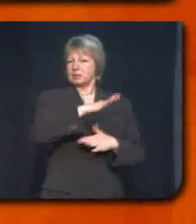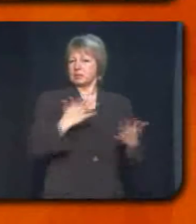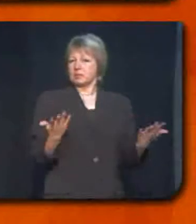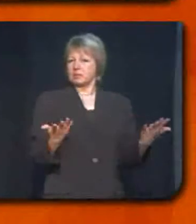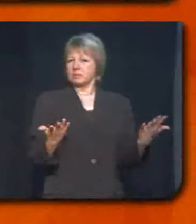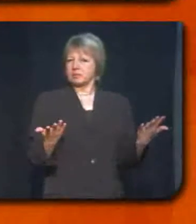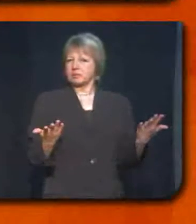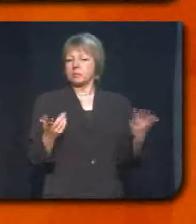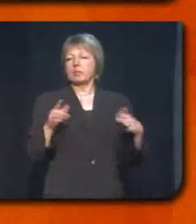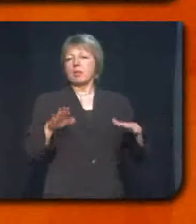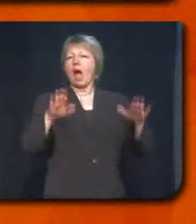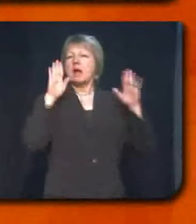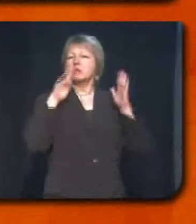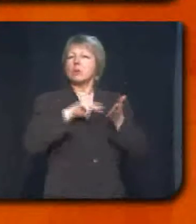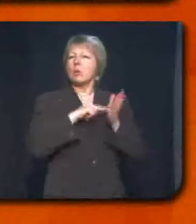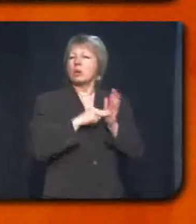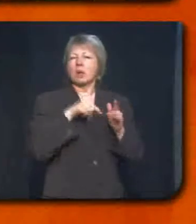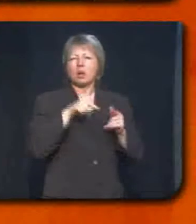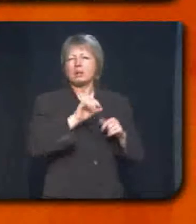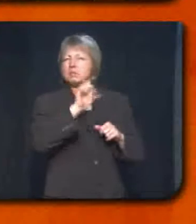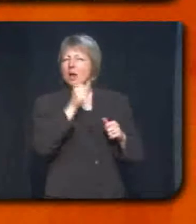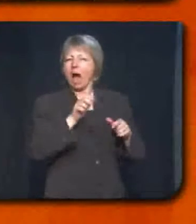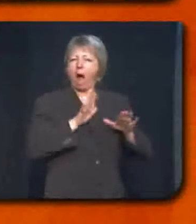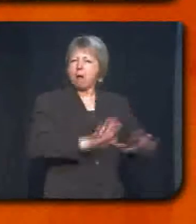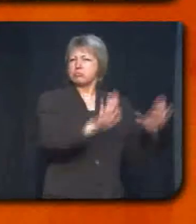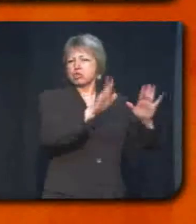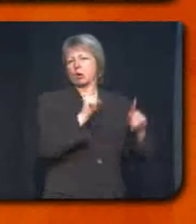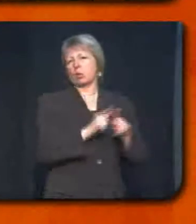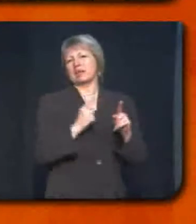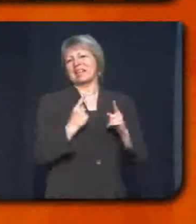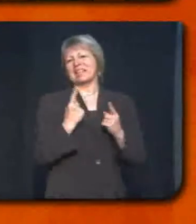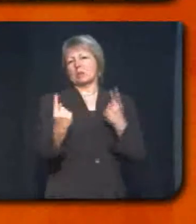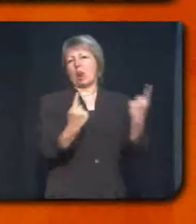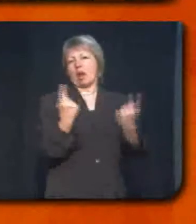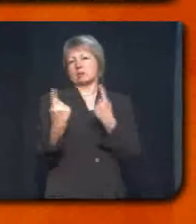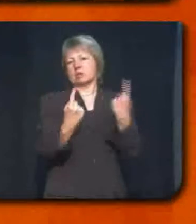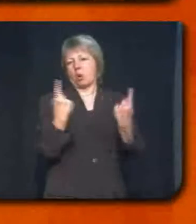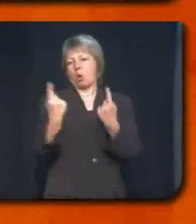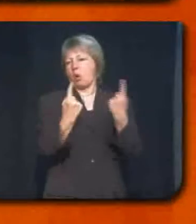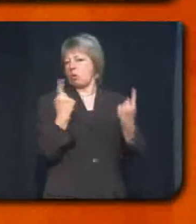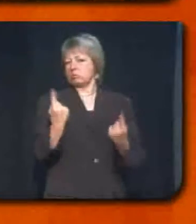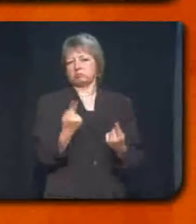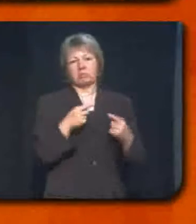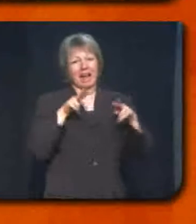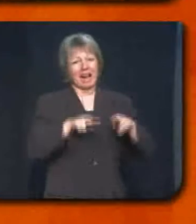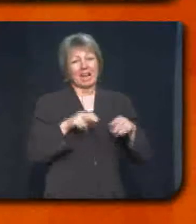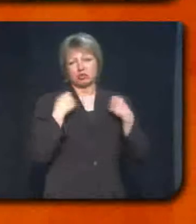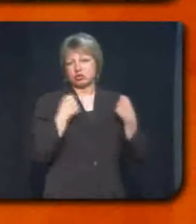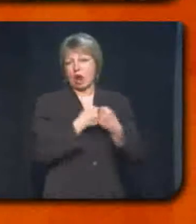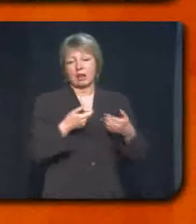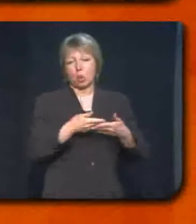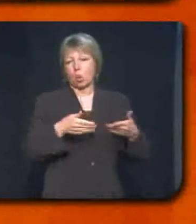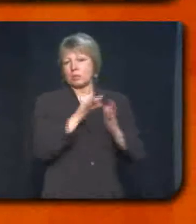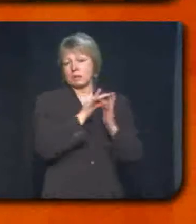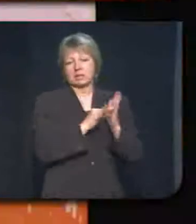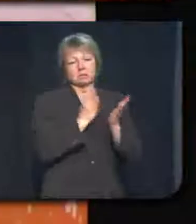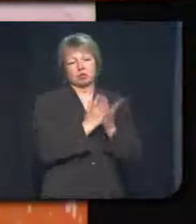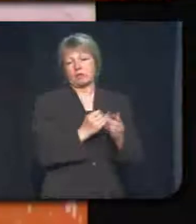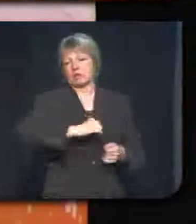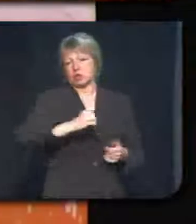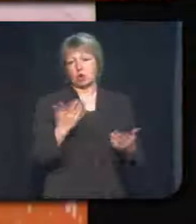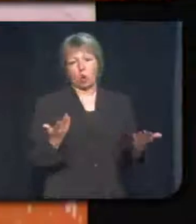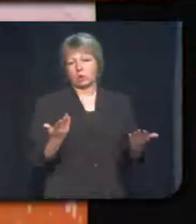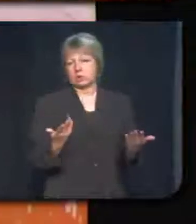vor allem geprägt von Abschreckung und Isolation das widerspricht allen rechtsstaatlichen Grundprinzipien die wir haben Menschen